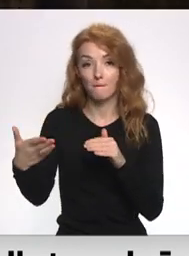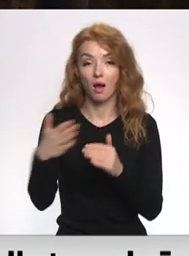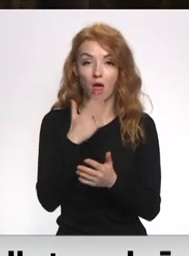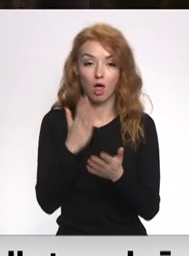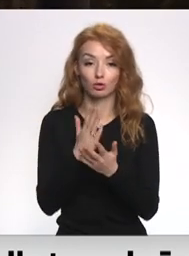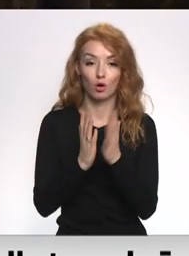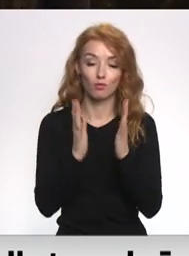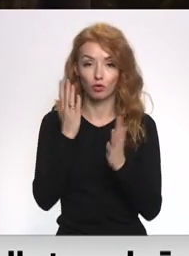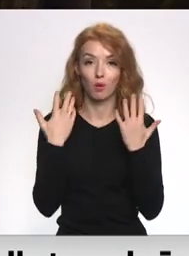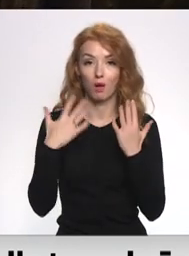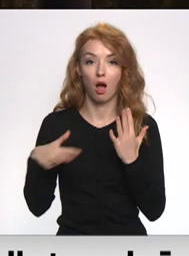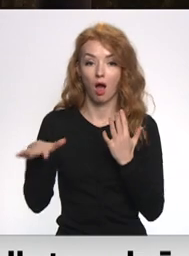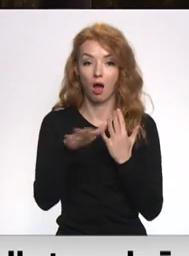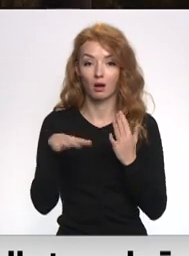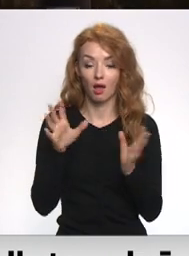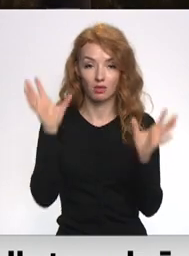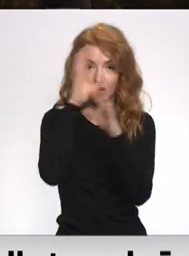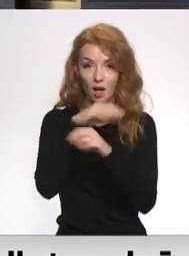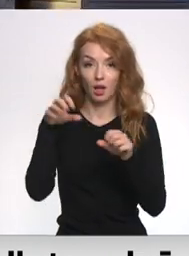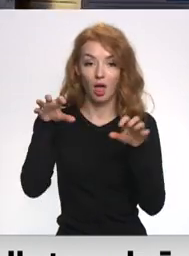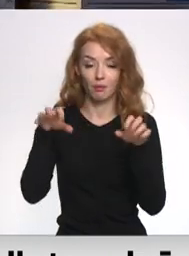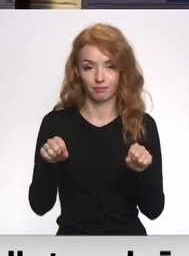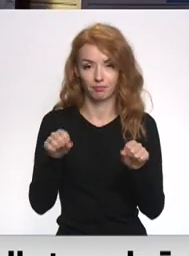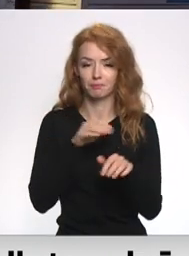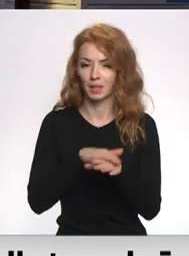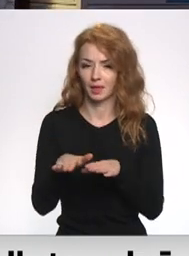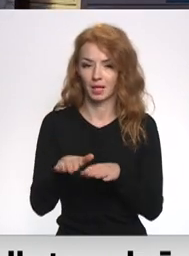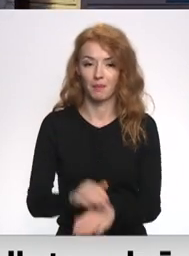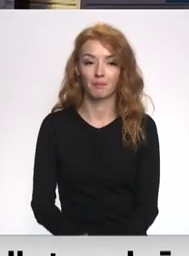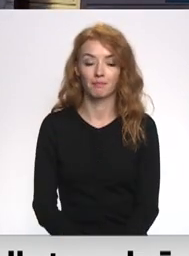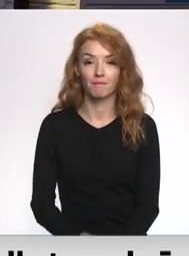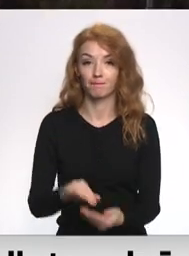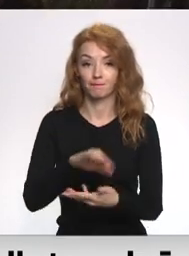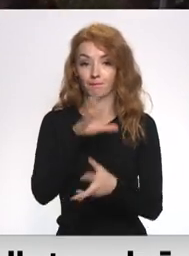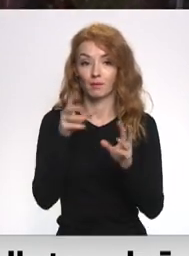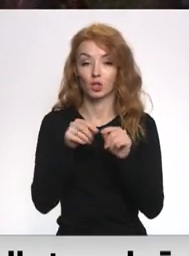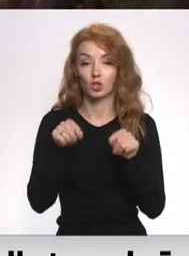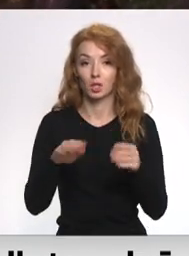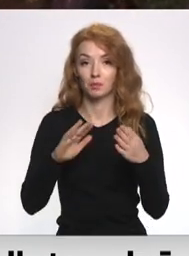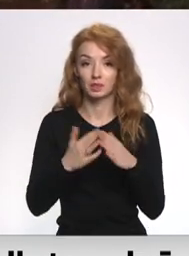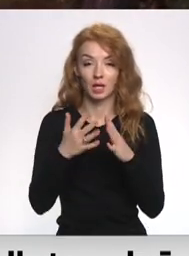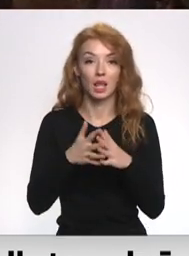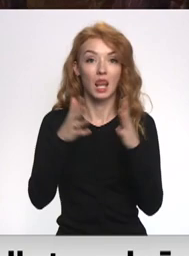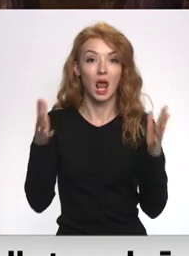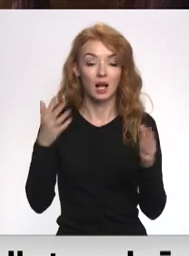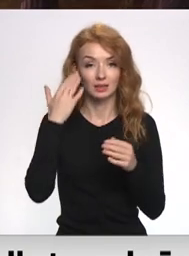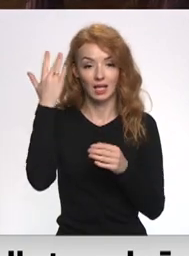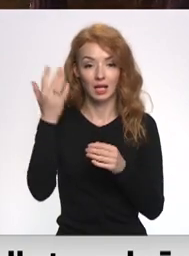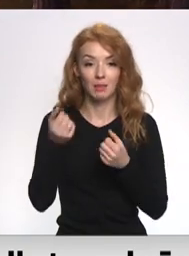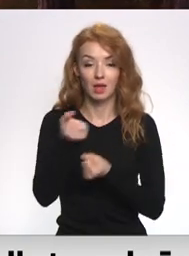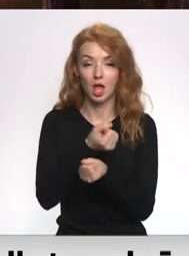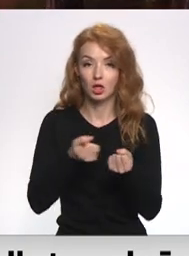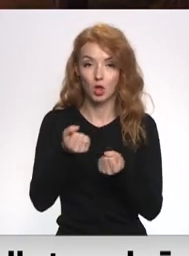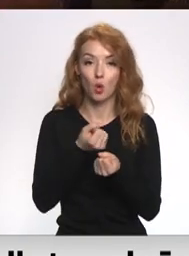esošajā meža parkā naktī laternes slēgs laukā pilnībā. Kopumā gan šajā pilsētā lielākās cerības